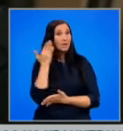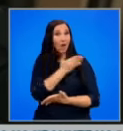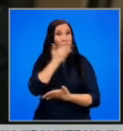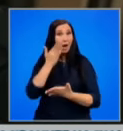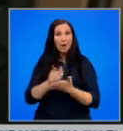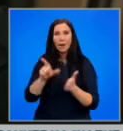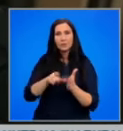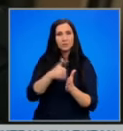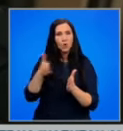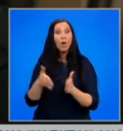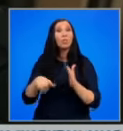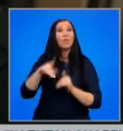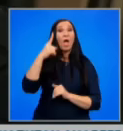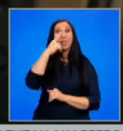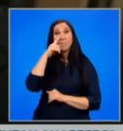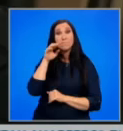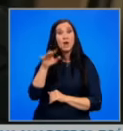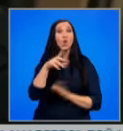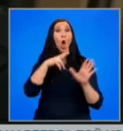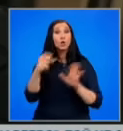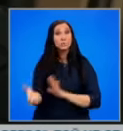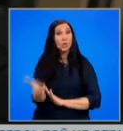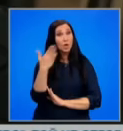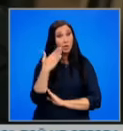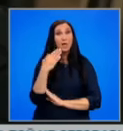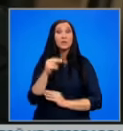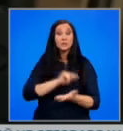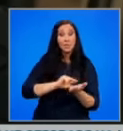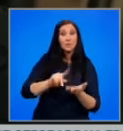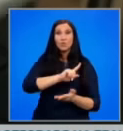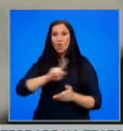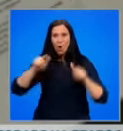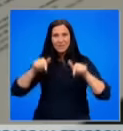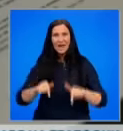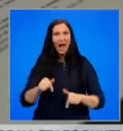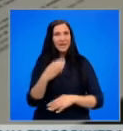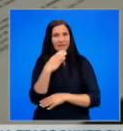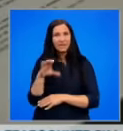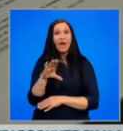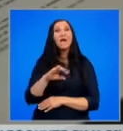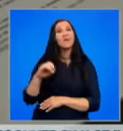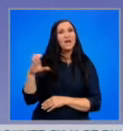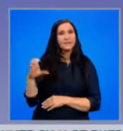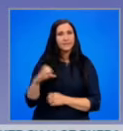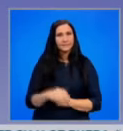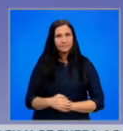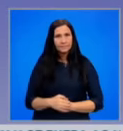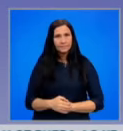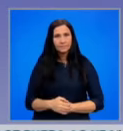крайният му срок. Над 1 милиард и 800 хиляди са издадените до сега сертификати в Европейския съюз.